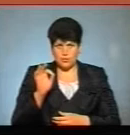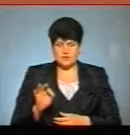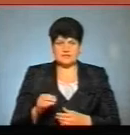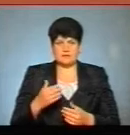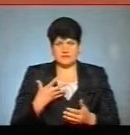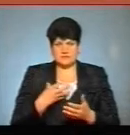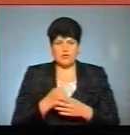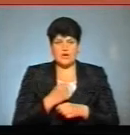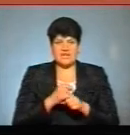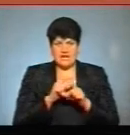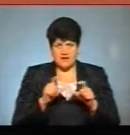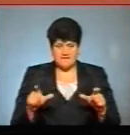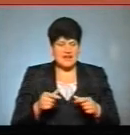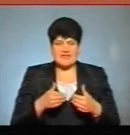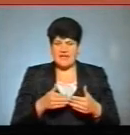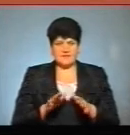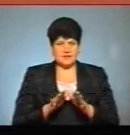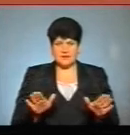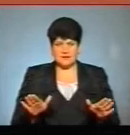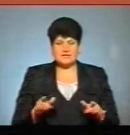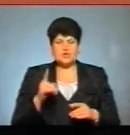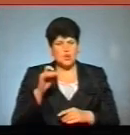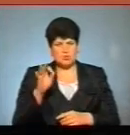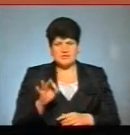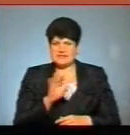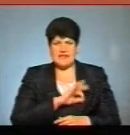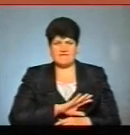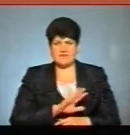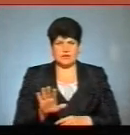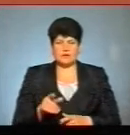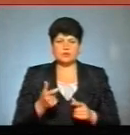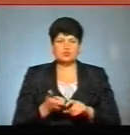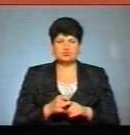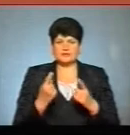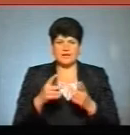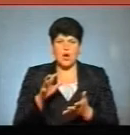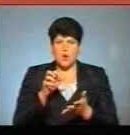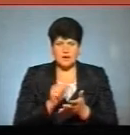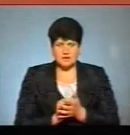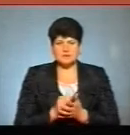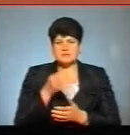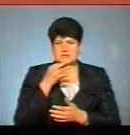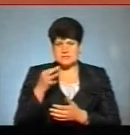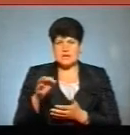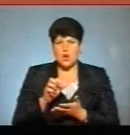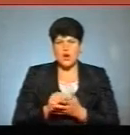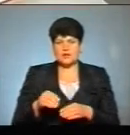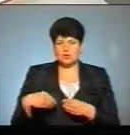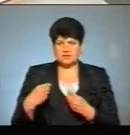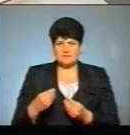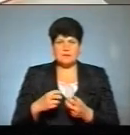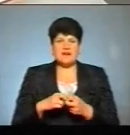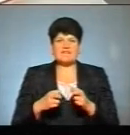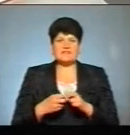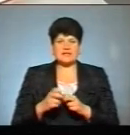не відкриємо. 100%. Тому що це невигідно, тому що там дуже висока оренда. Ми говорили з орендодавцями. Скажімо,